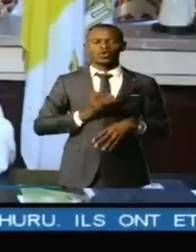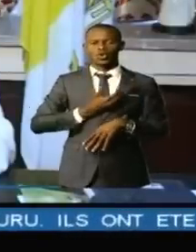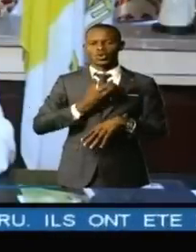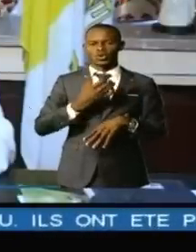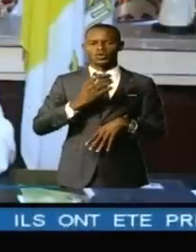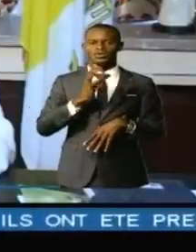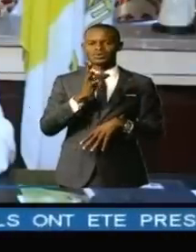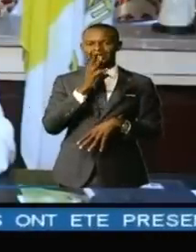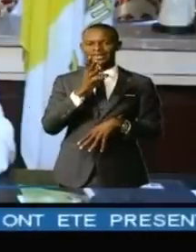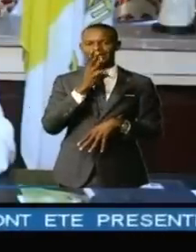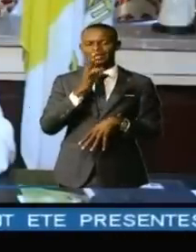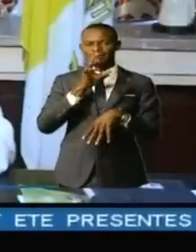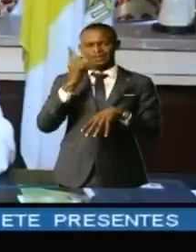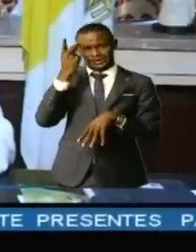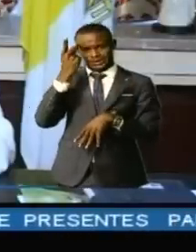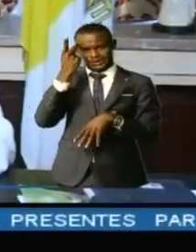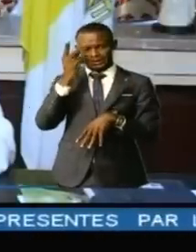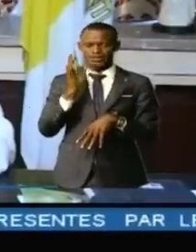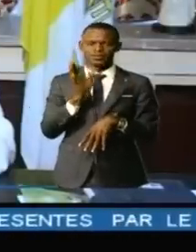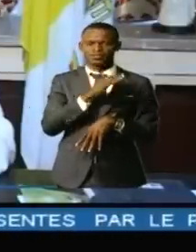4 juillet 2022.